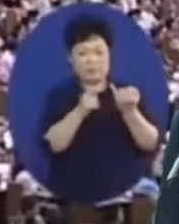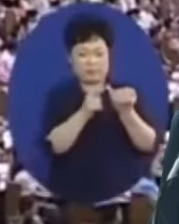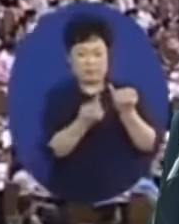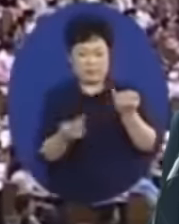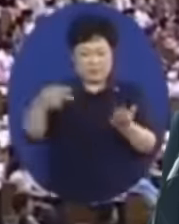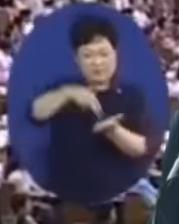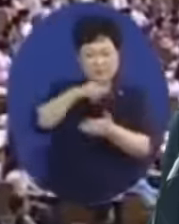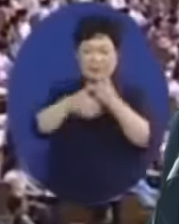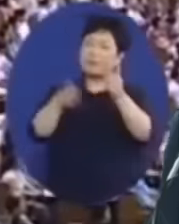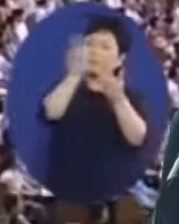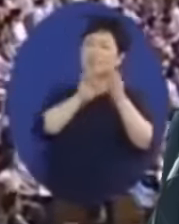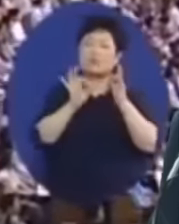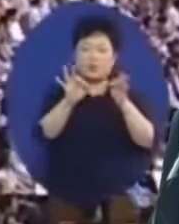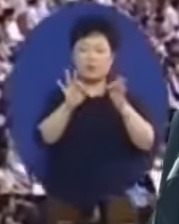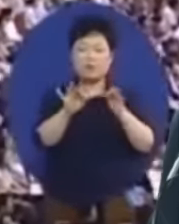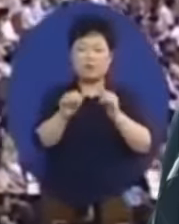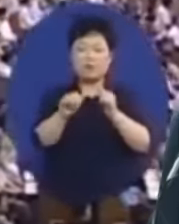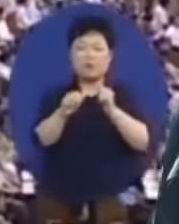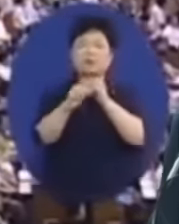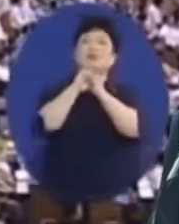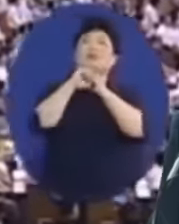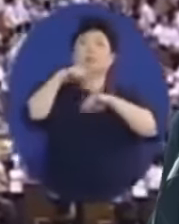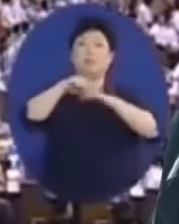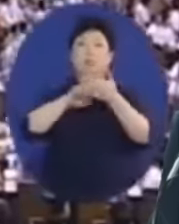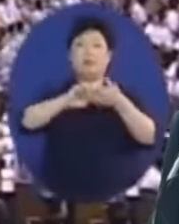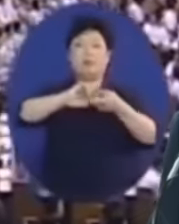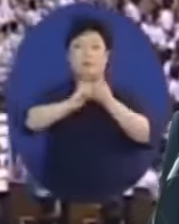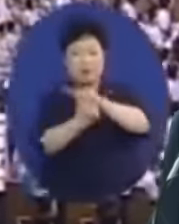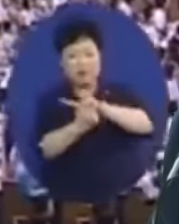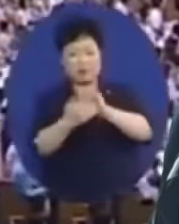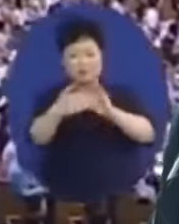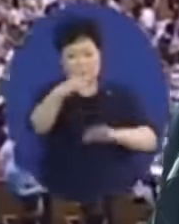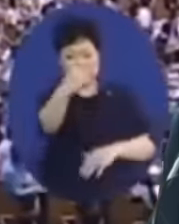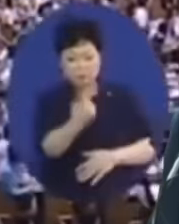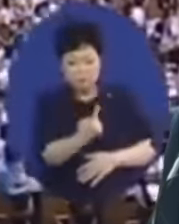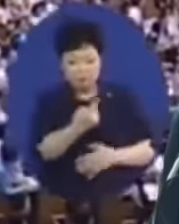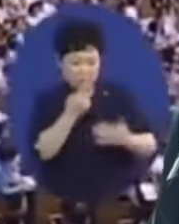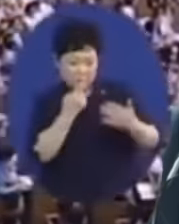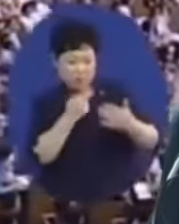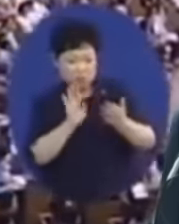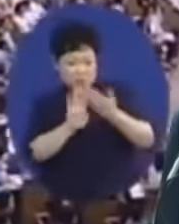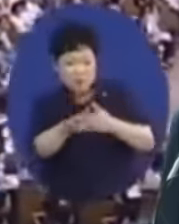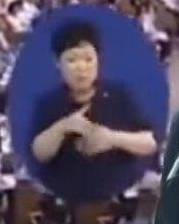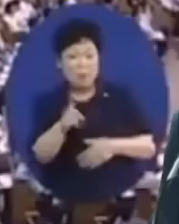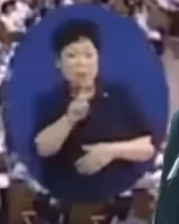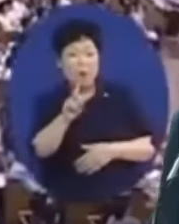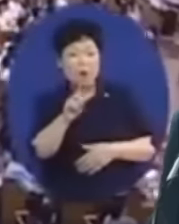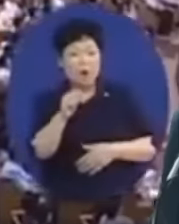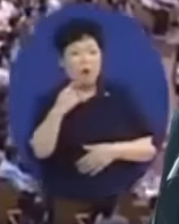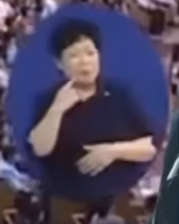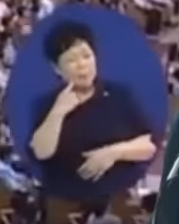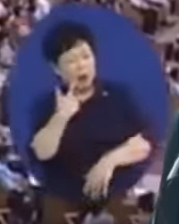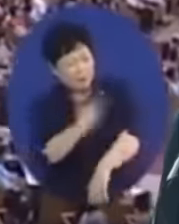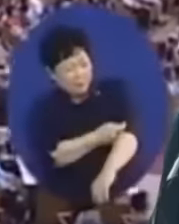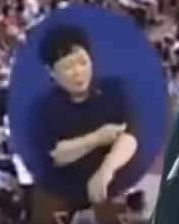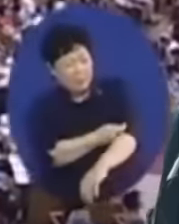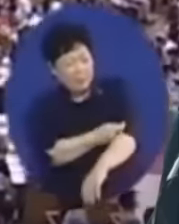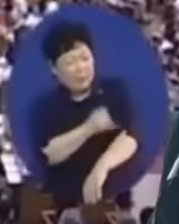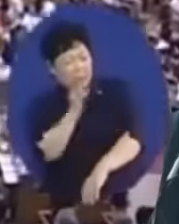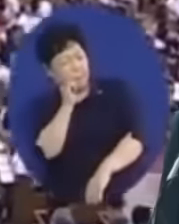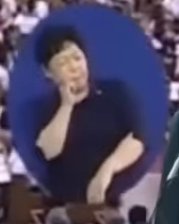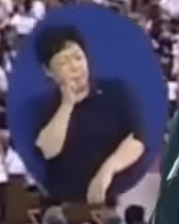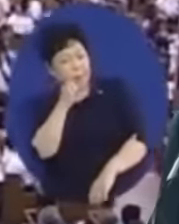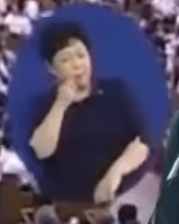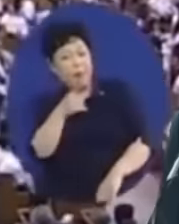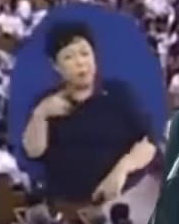일어나 하나님을 찬양하고 자살하는 마음을 돌이켜 집으로 돌아왔는데 그 후로 마약은 깨끗이 끊어지고 지금 마약과 알코올